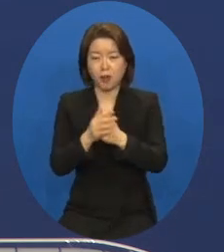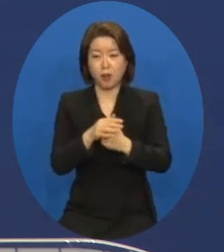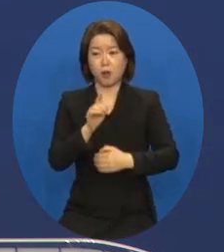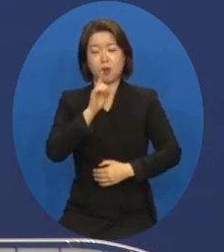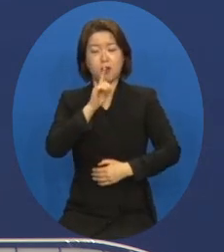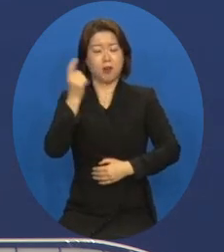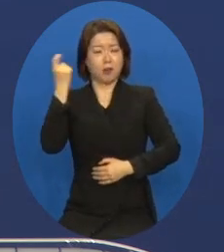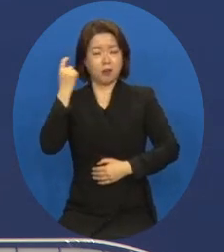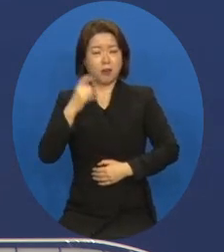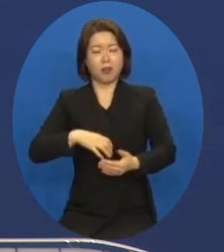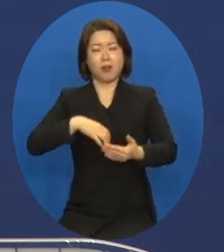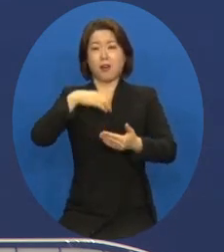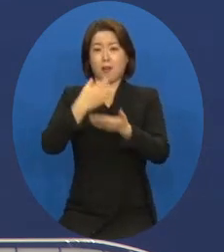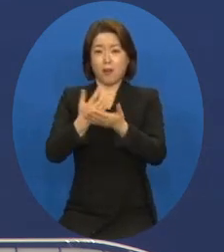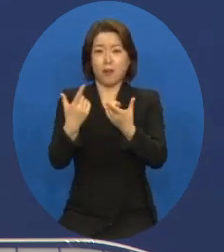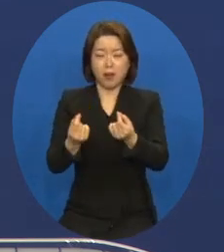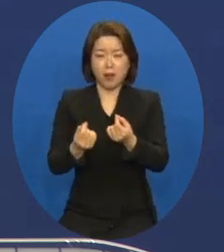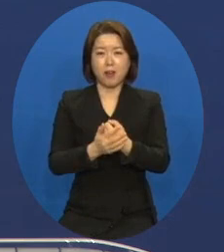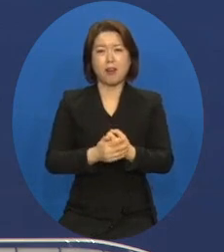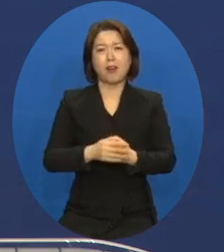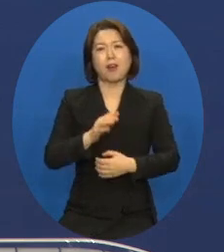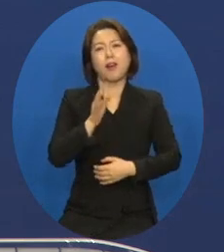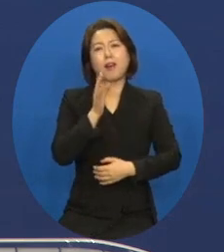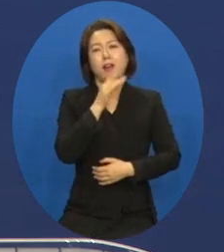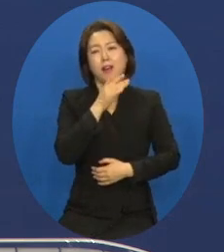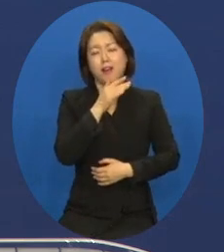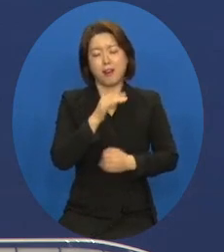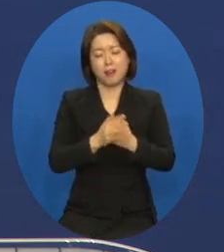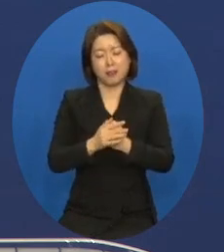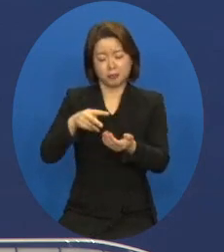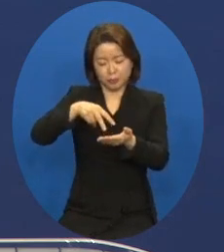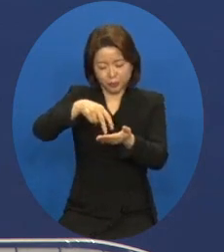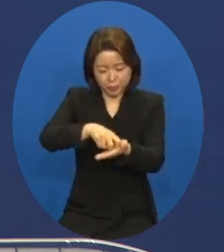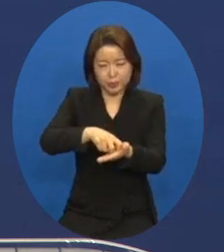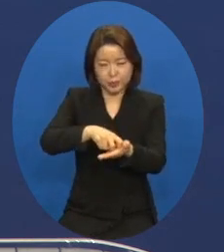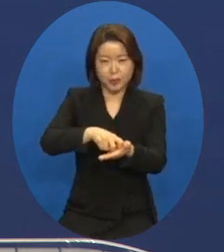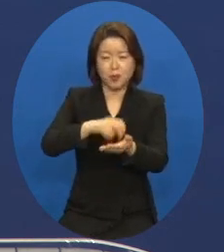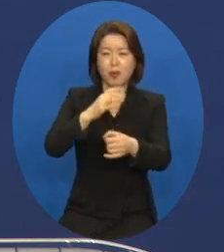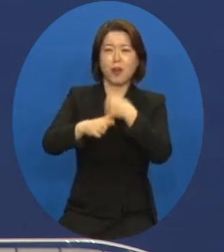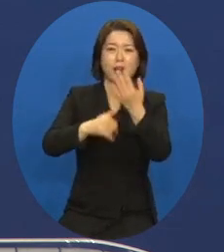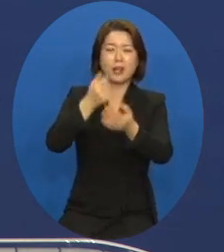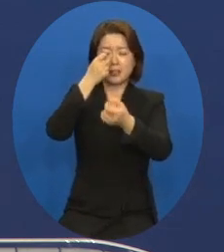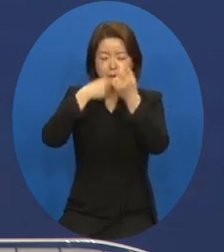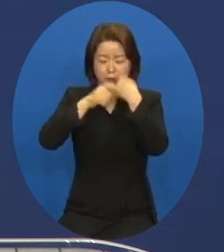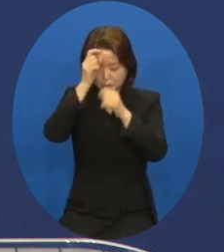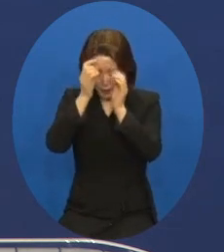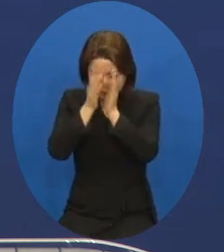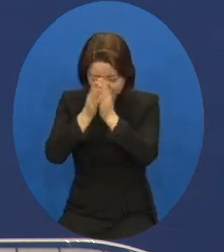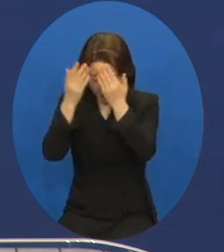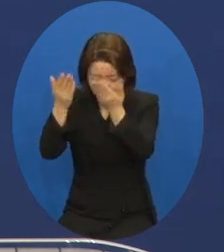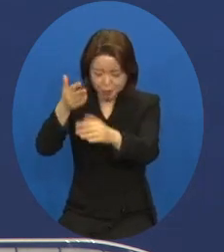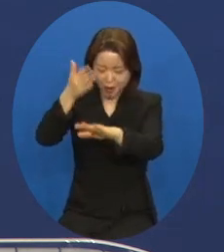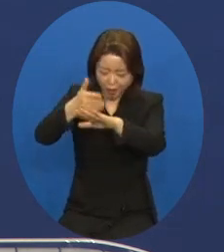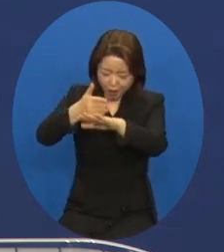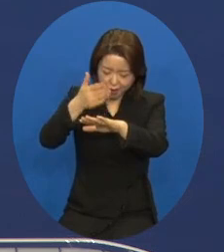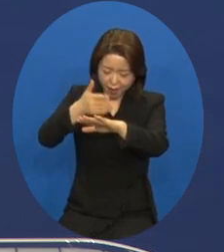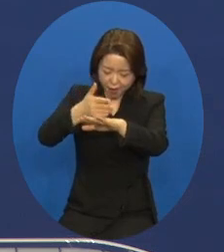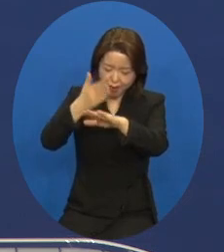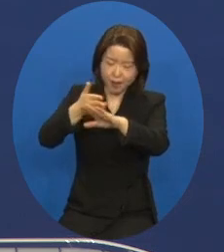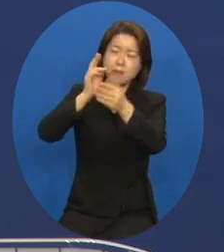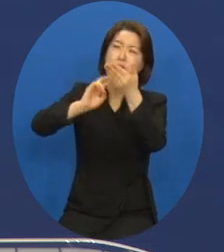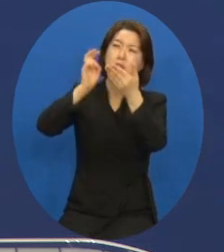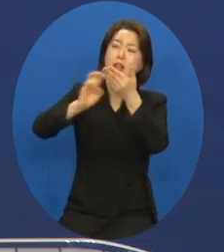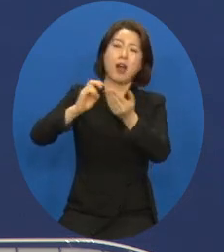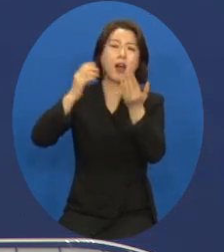없겠습니까 아마 틀림없이 무릎을 꿇고 하나님께 눈물로 기도하며 감사하며 찬양